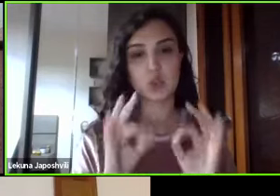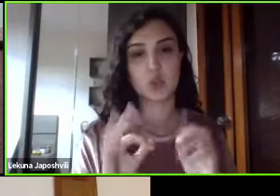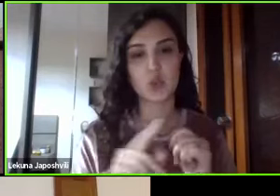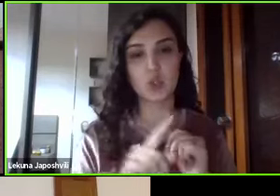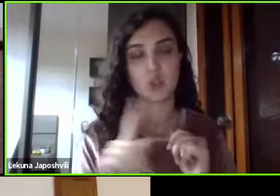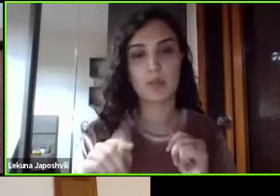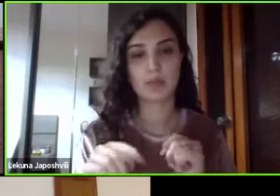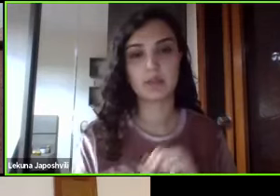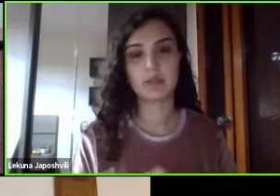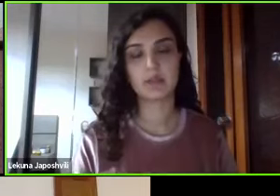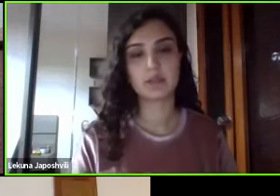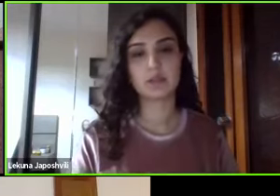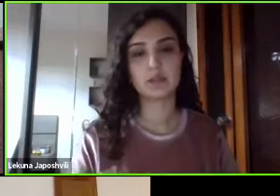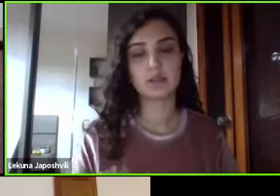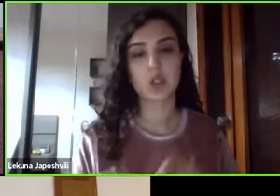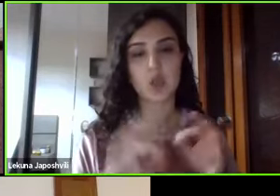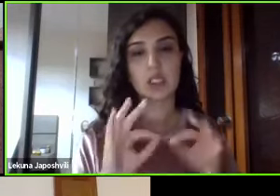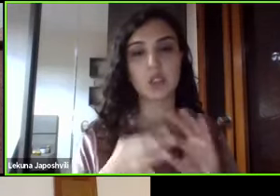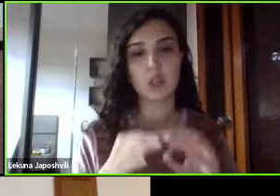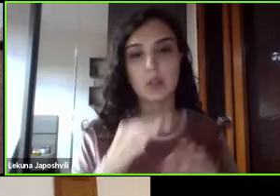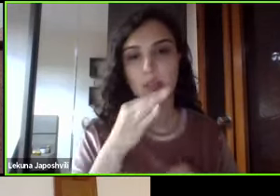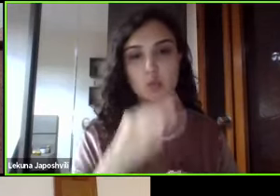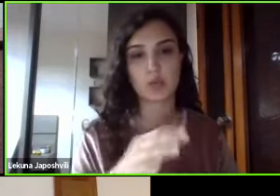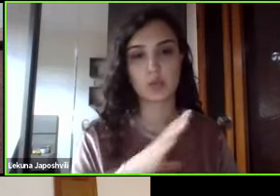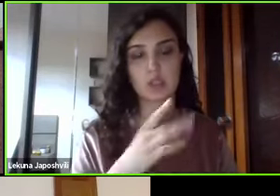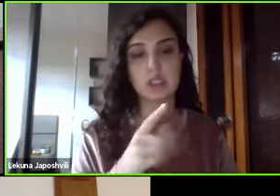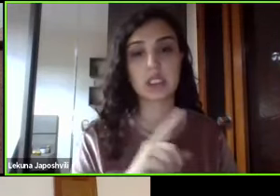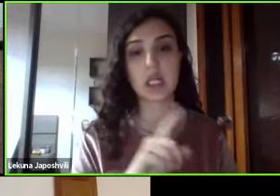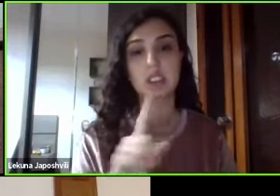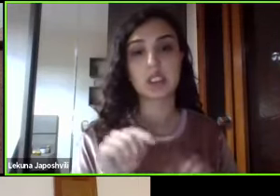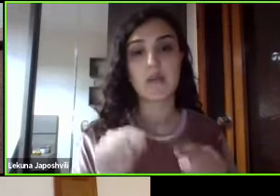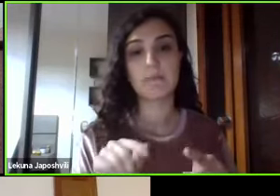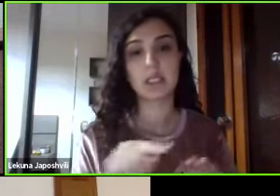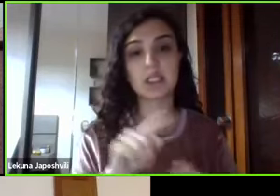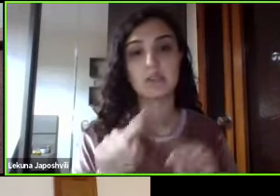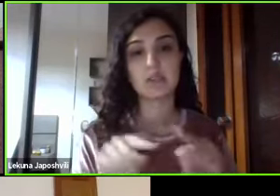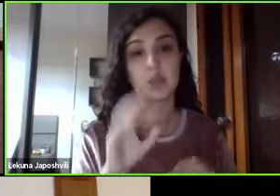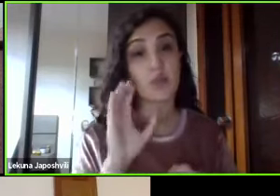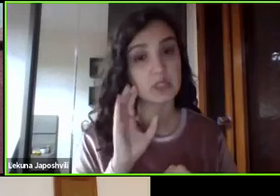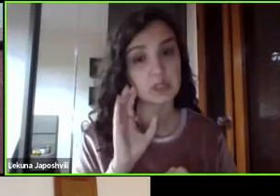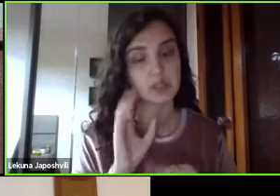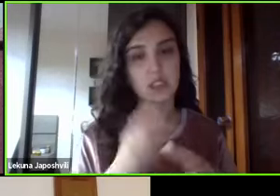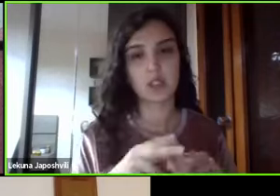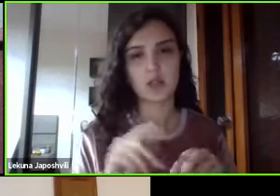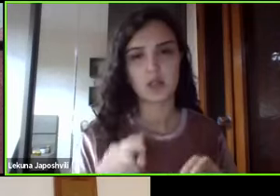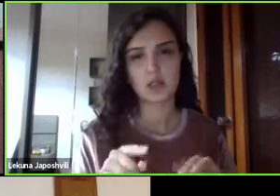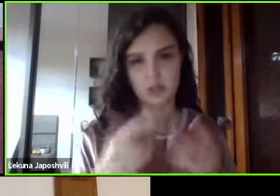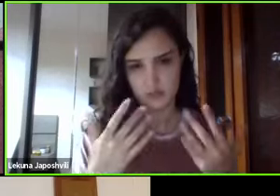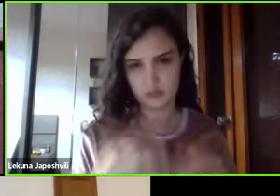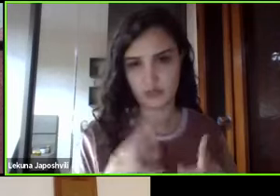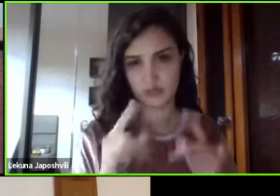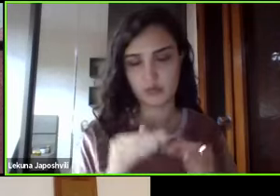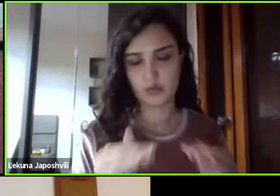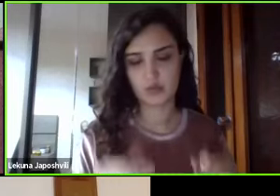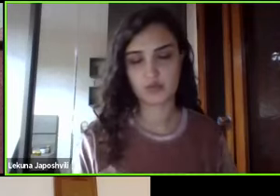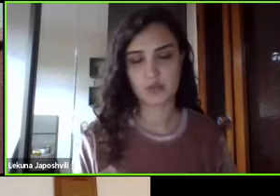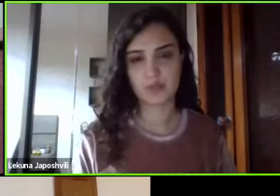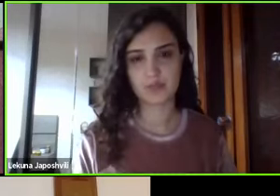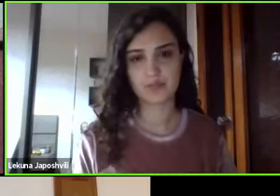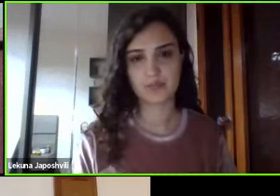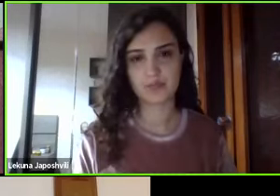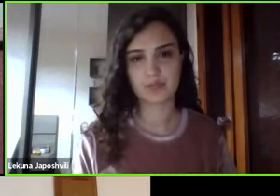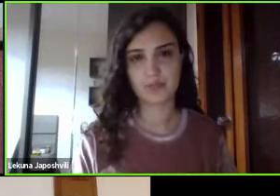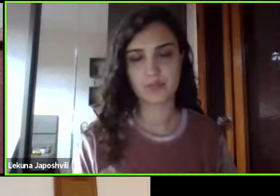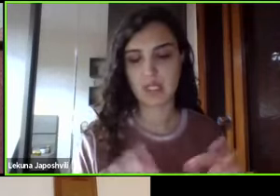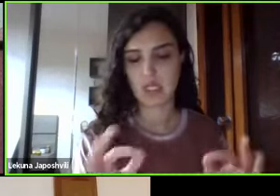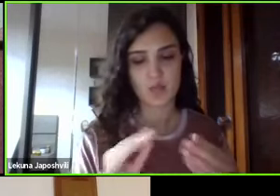რომ კონკრეტული პასუხი გავწერე. ხა, რაც ამ კითხვიდან მოვისმინე, ეს ბავში, ნუ არანაირი პრობლემა